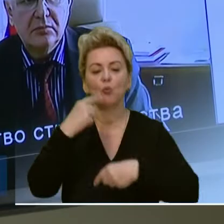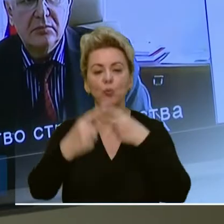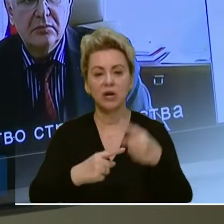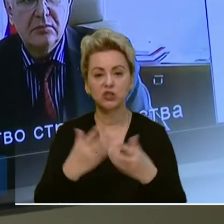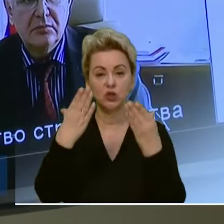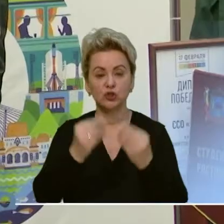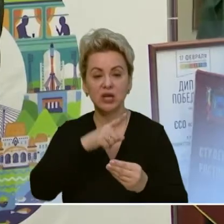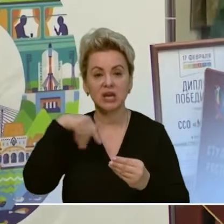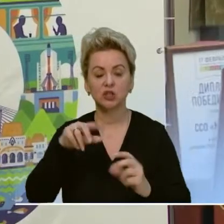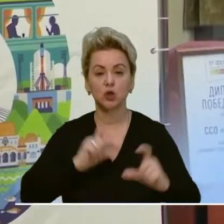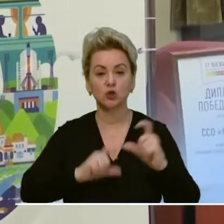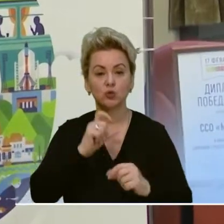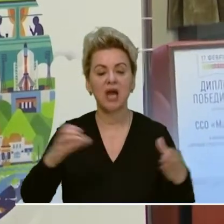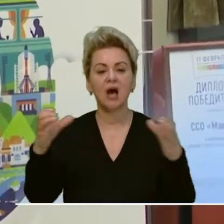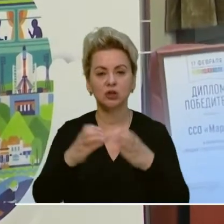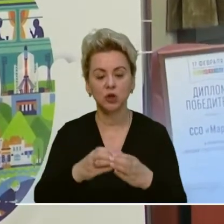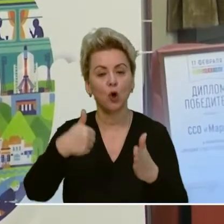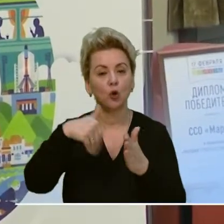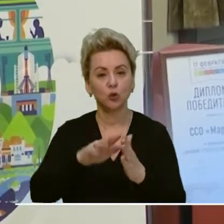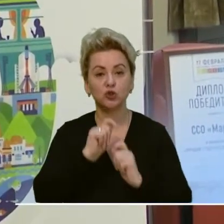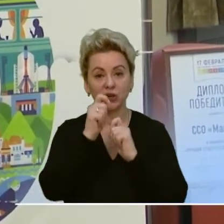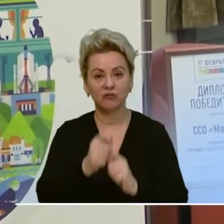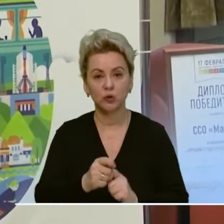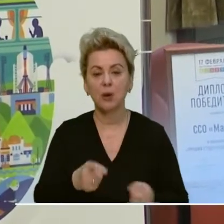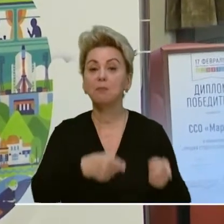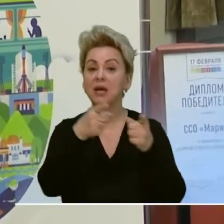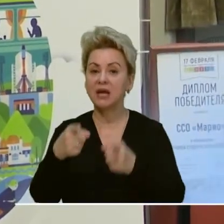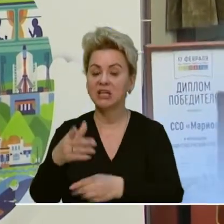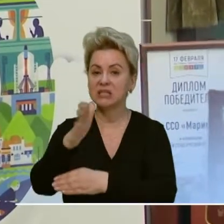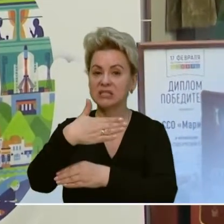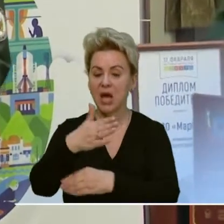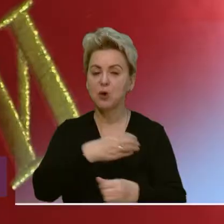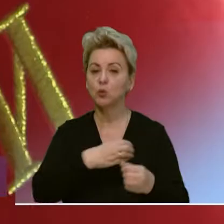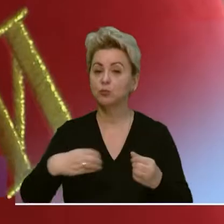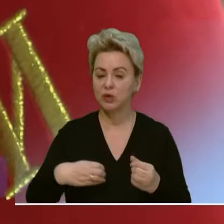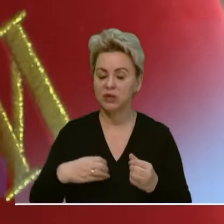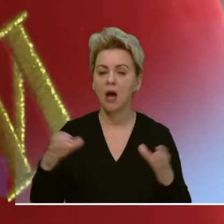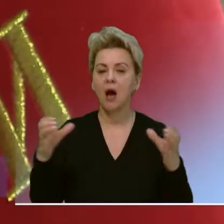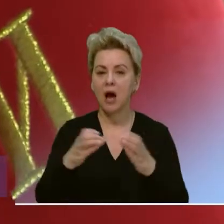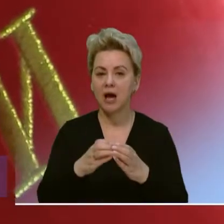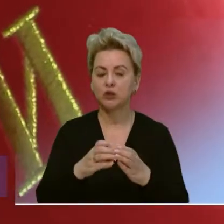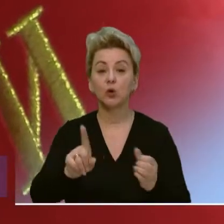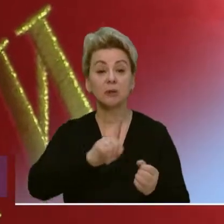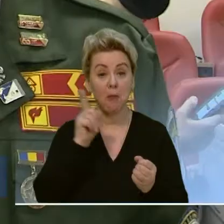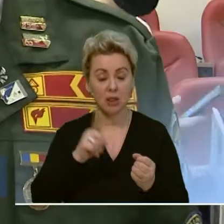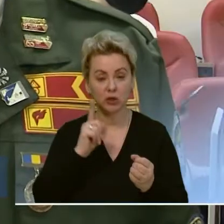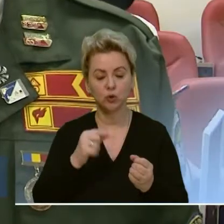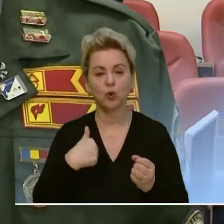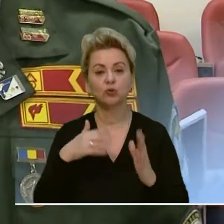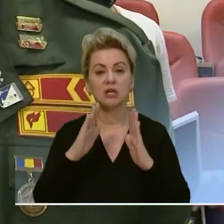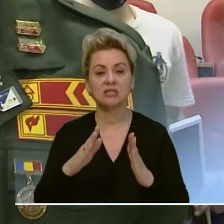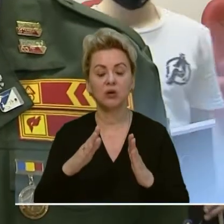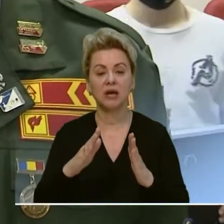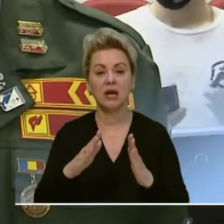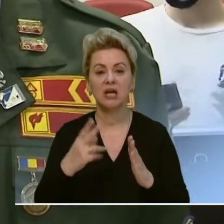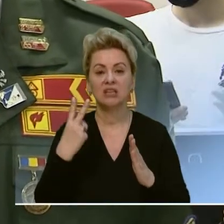традиции, в день российских студенческих отрядов лучшему вручают переходящее знамя губернатора. Отряд у нас молодой, у нас только